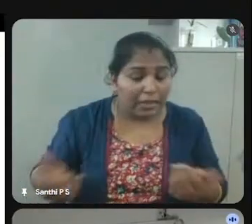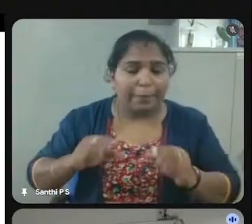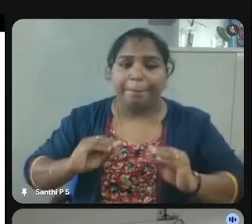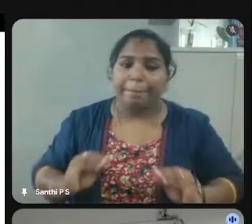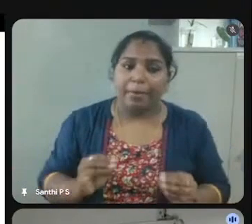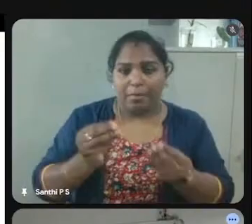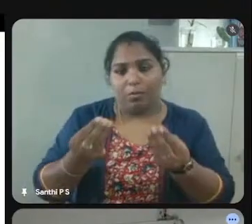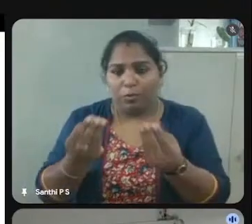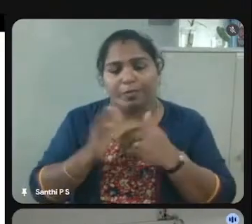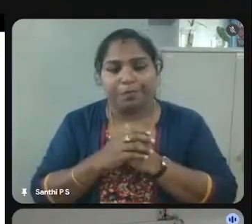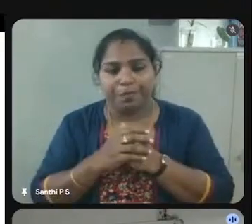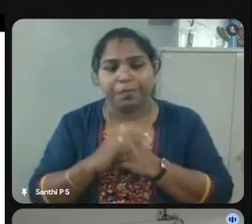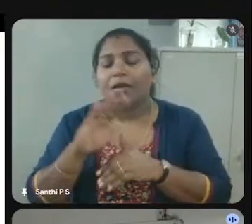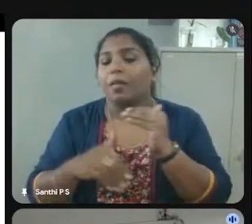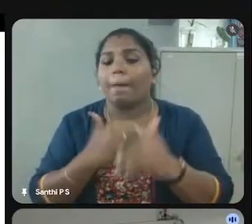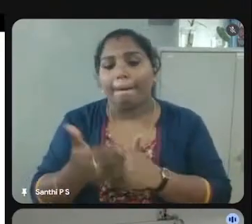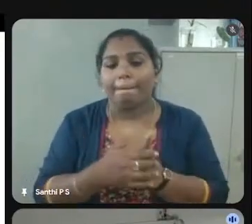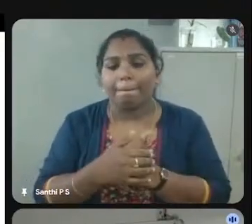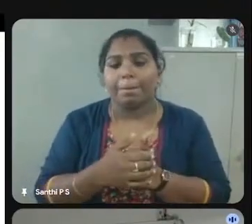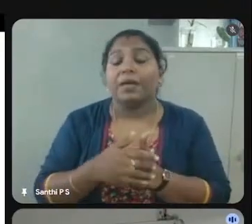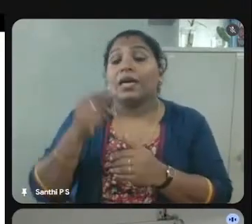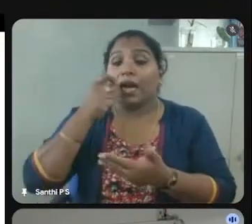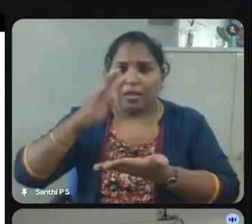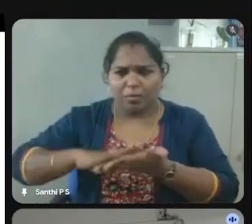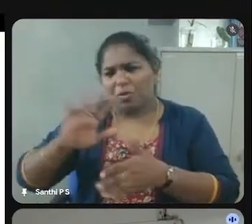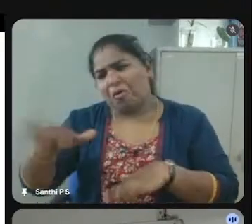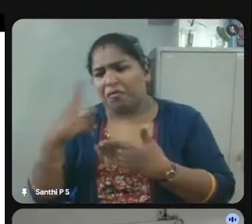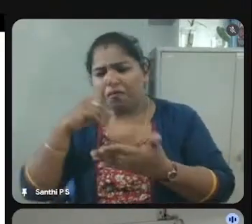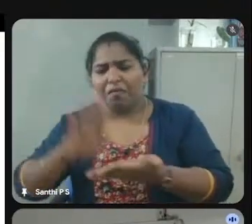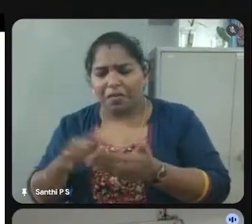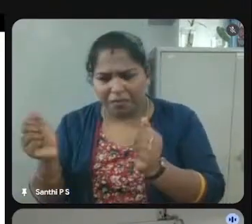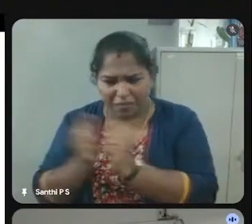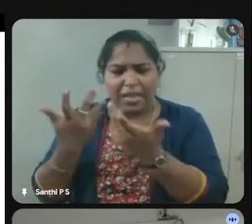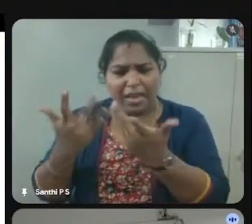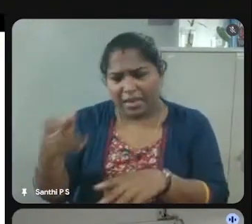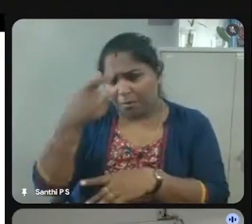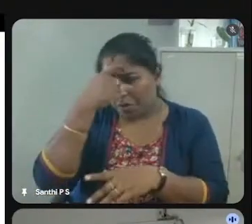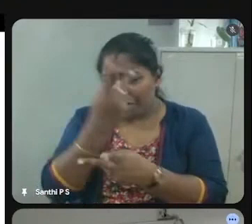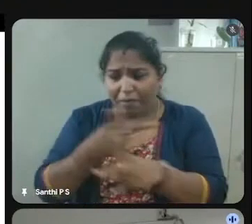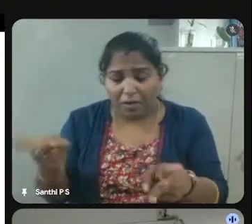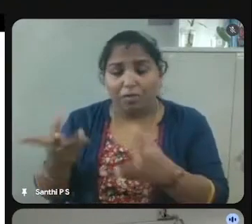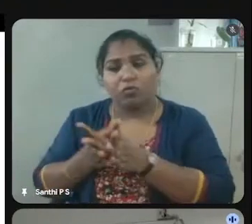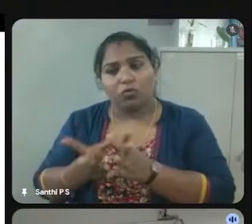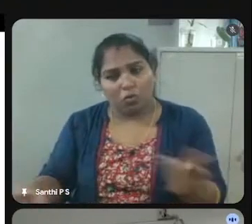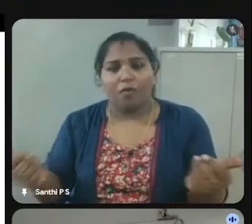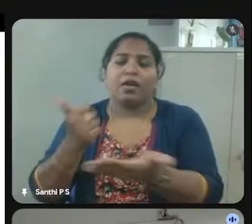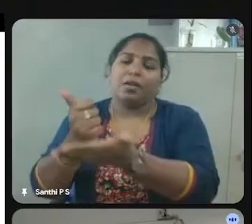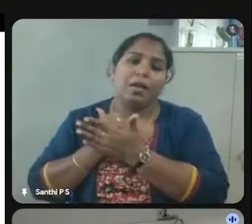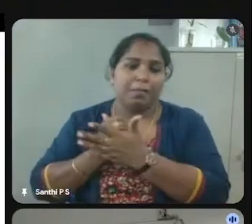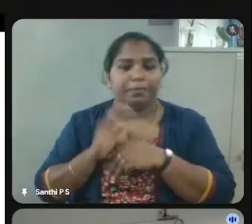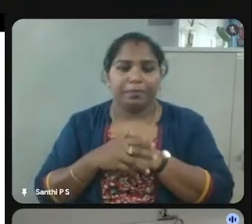സാധിക്കും. അതുപോലെ തന്നെ നിങ്ങളുടെ പങ്കാളികളുമായിട്ടുള്ള ബന്ധങ്ങളിലെ പ്രശ്നങ്ങള് അതിനെയൊക്കെ പരിഹരിക്കാൻ തീർച്ചയായിട്ടും